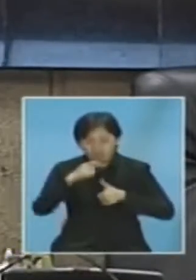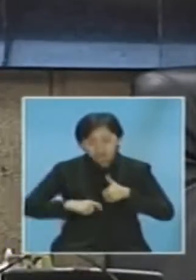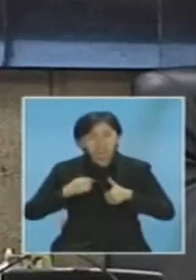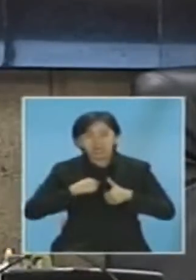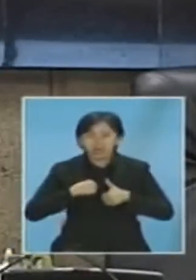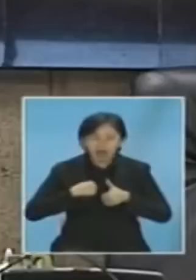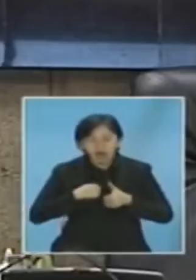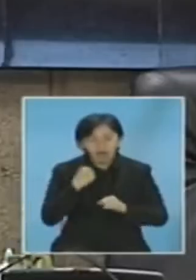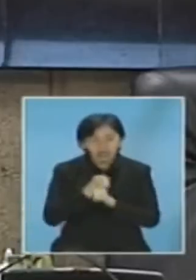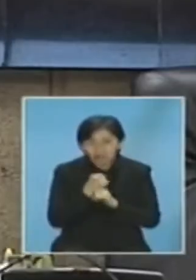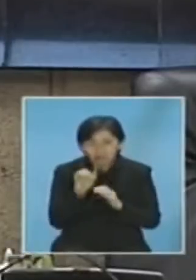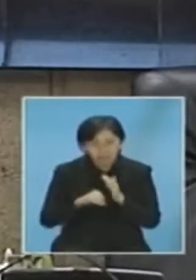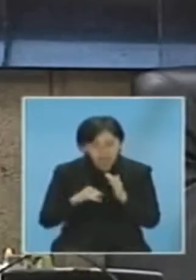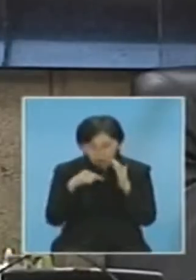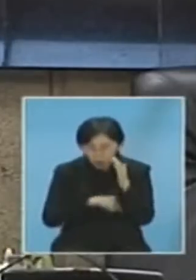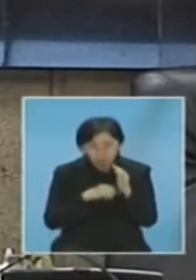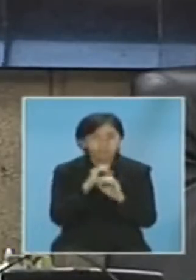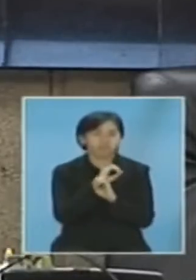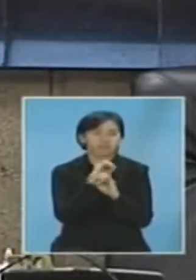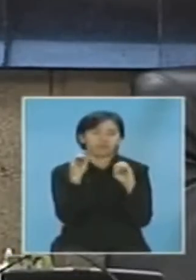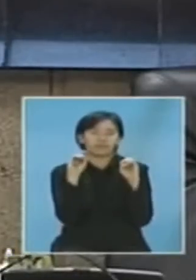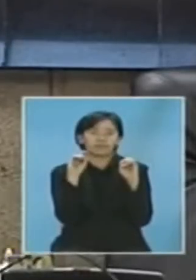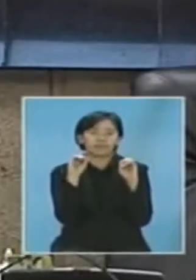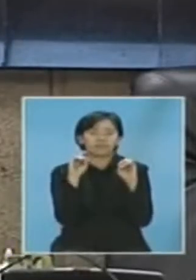ที่ส่อไปในทางทุจริตเลยค่ะ